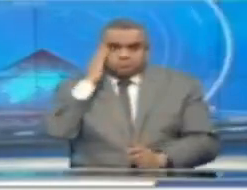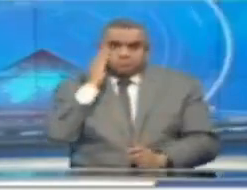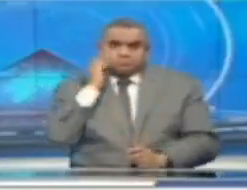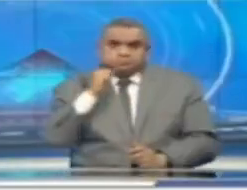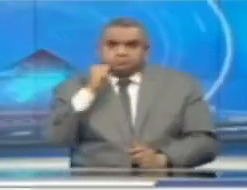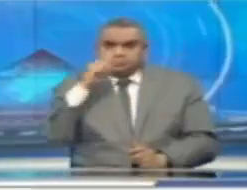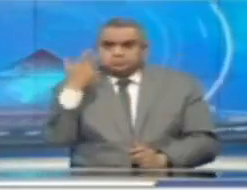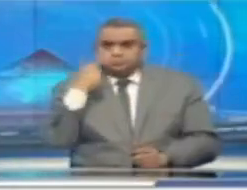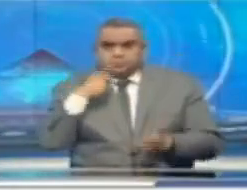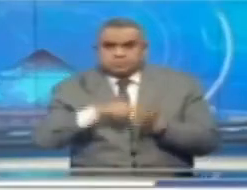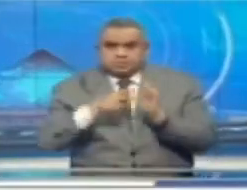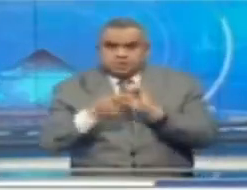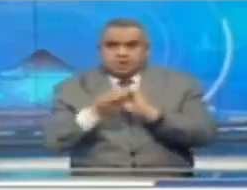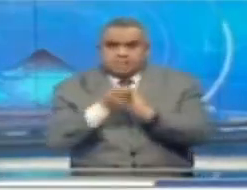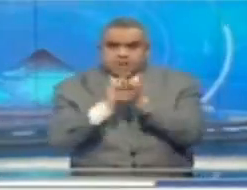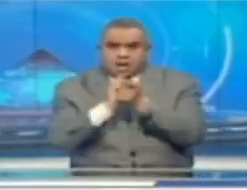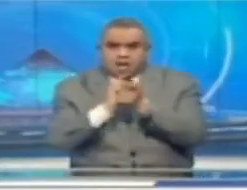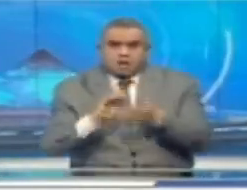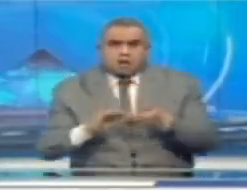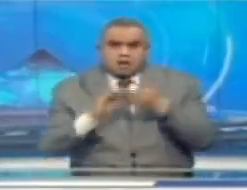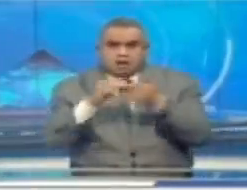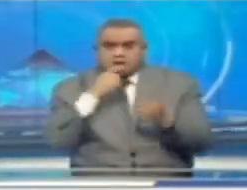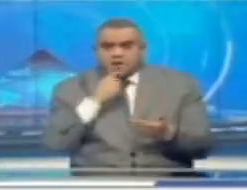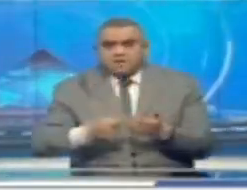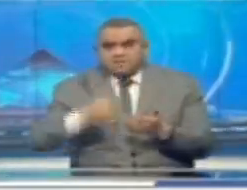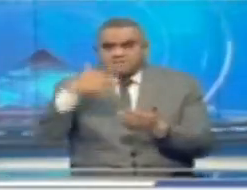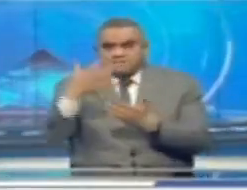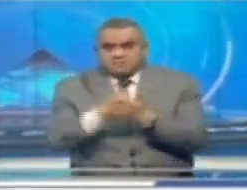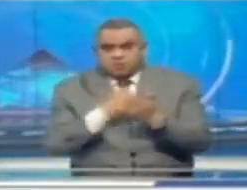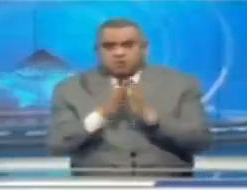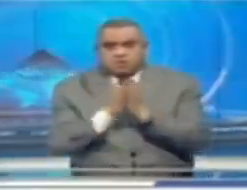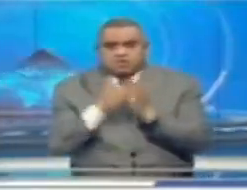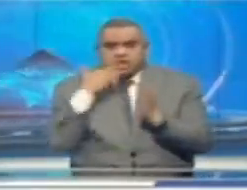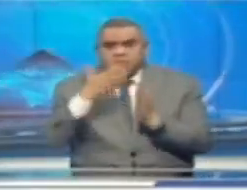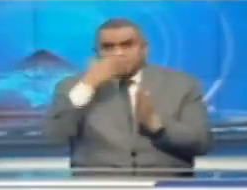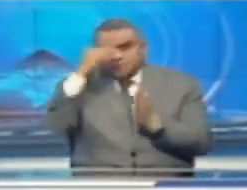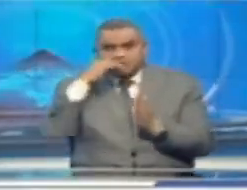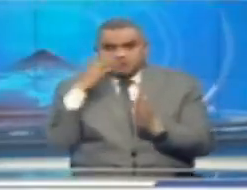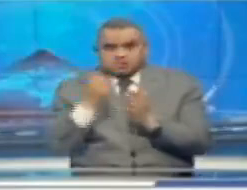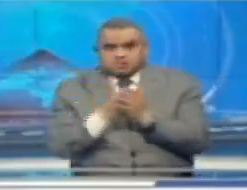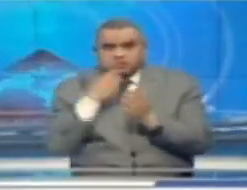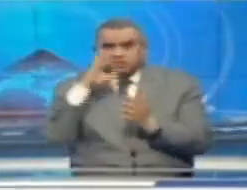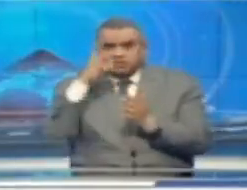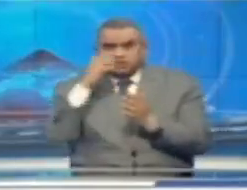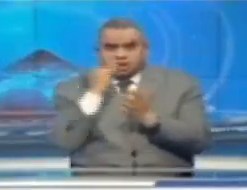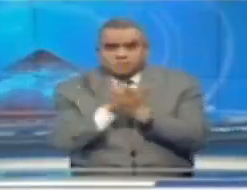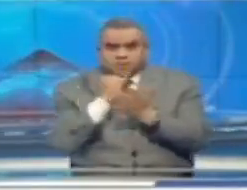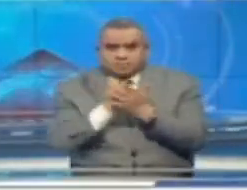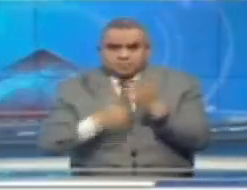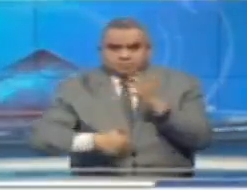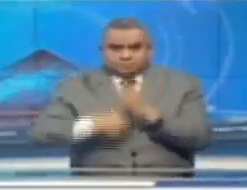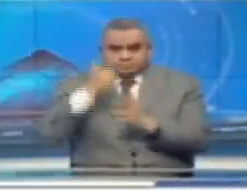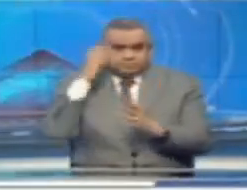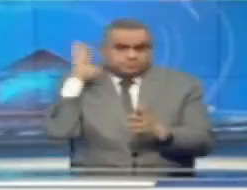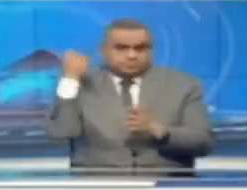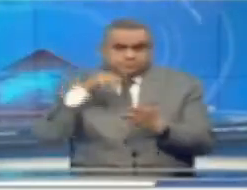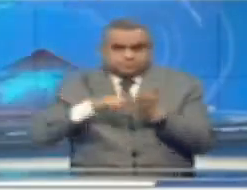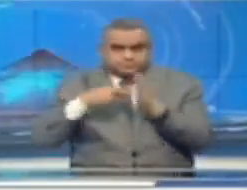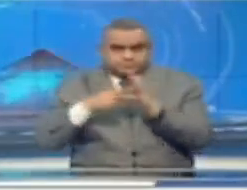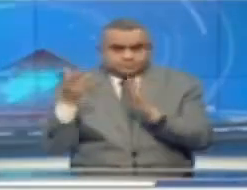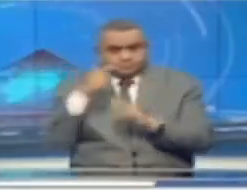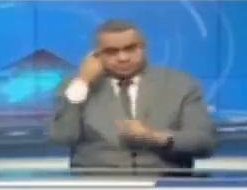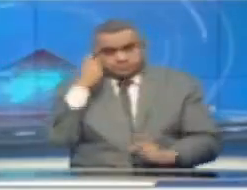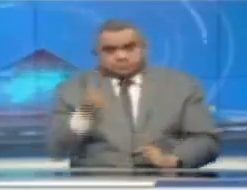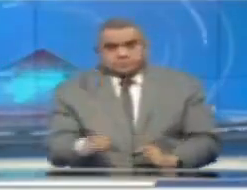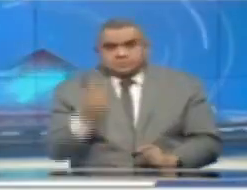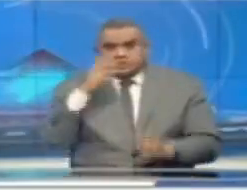ما يقدمه المعرض من فرص واعدة للكتابات الشابة، كون المعرض يعد أكبر المنابر الثقافية في